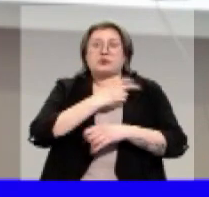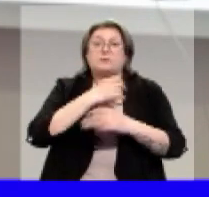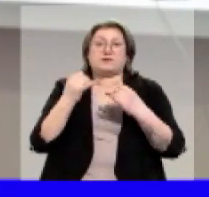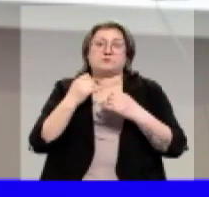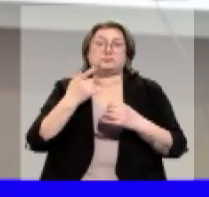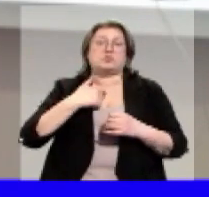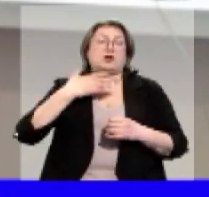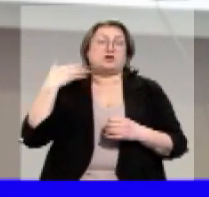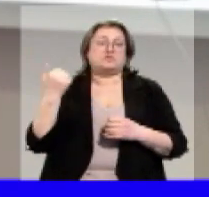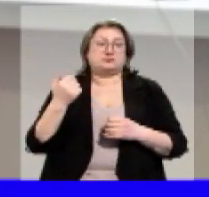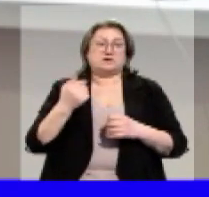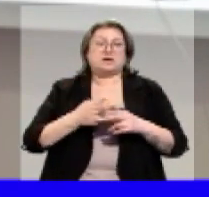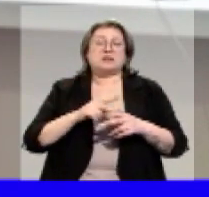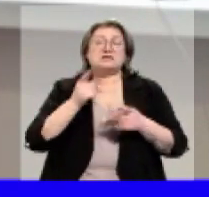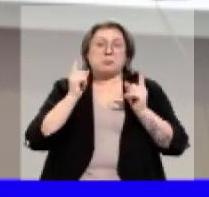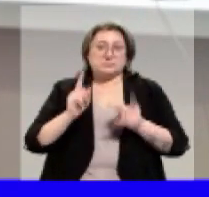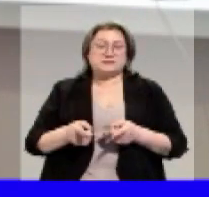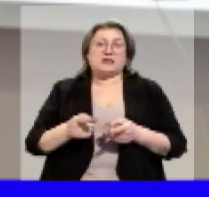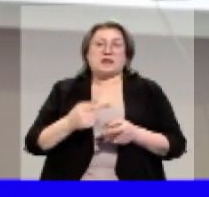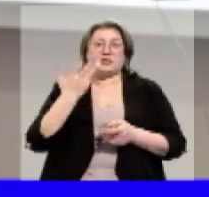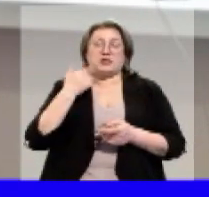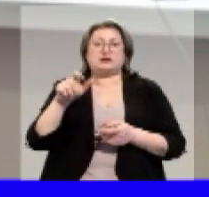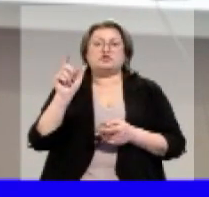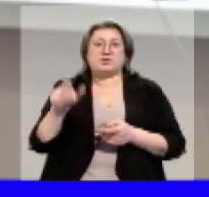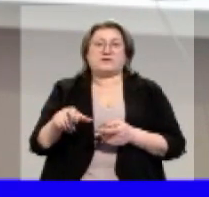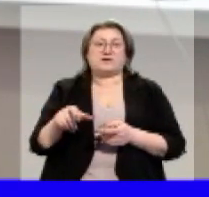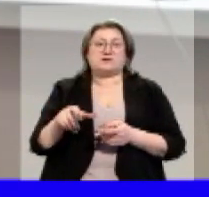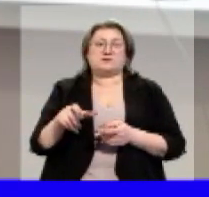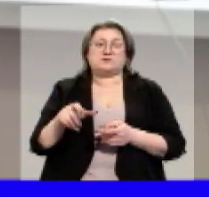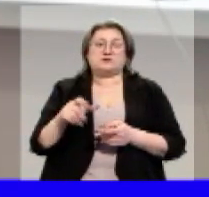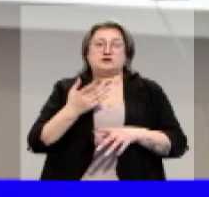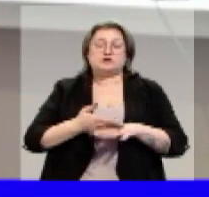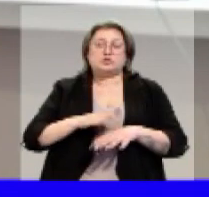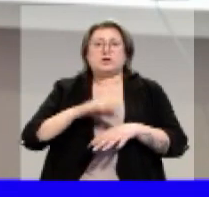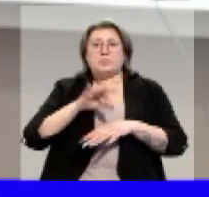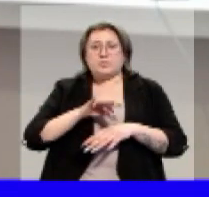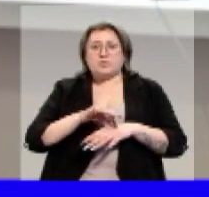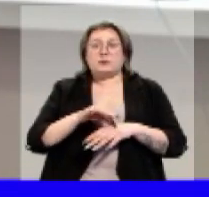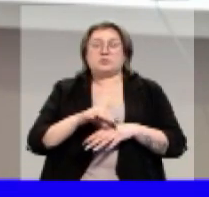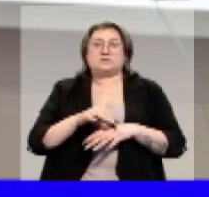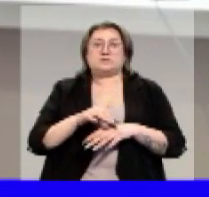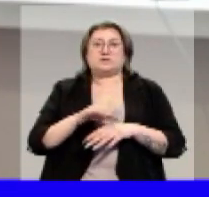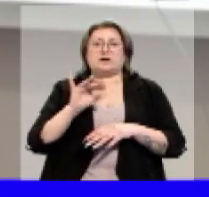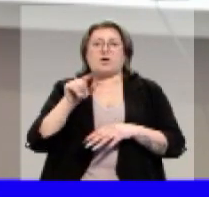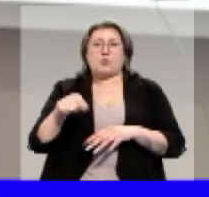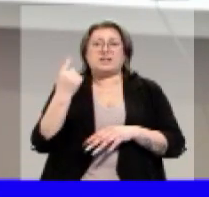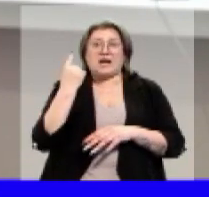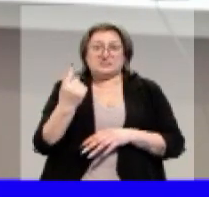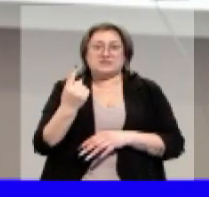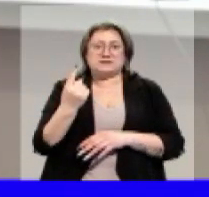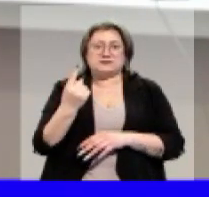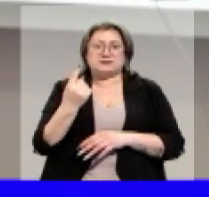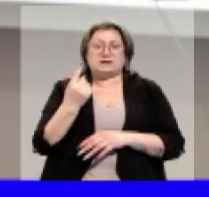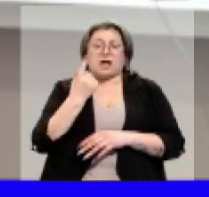им легче. Это на самом деле, когда человек, ну, тяжело болен, и он один